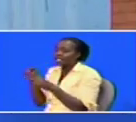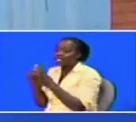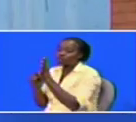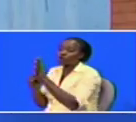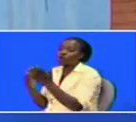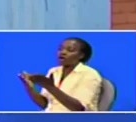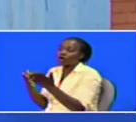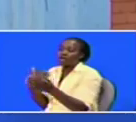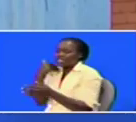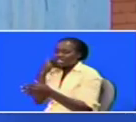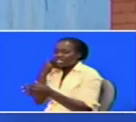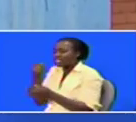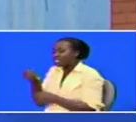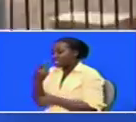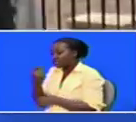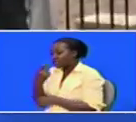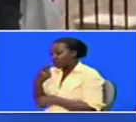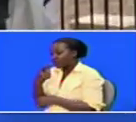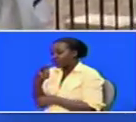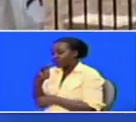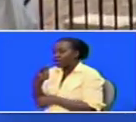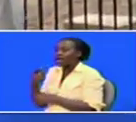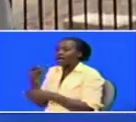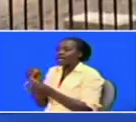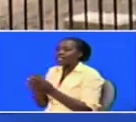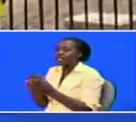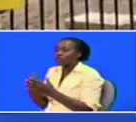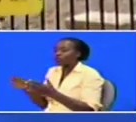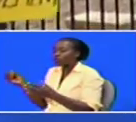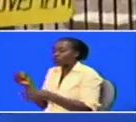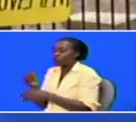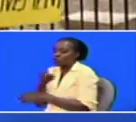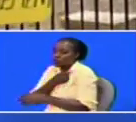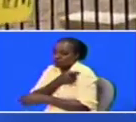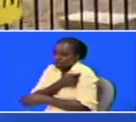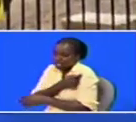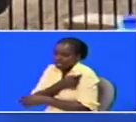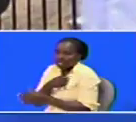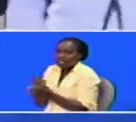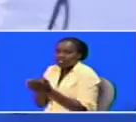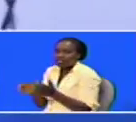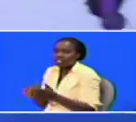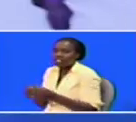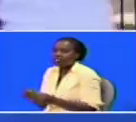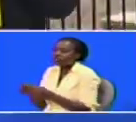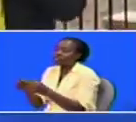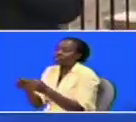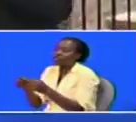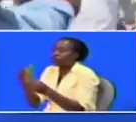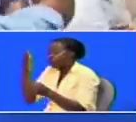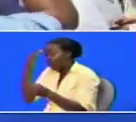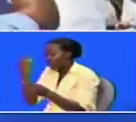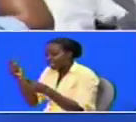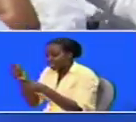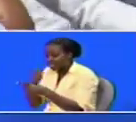wagonjwa wataweza kutibiwa. Na ndio nitakapokuleta kwa madaktari wa Kenyatta. Wao wataangalia vitu kama hivyo. Maana hiyo ndio vina training